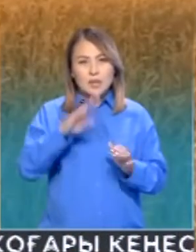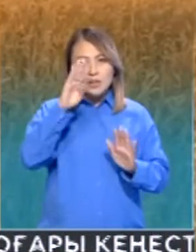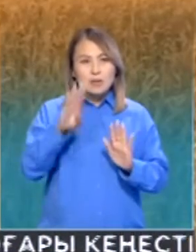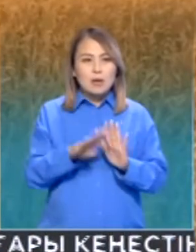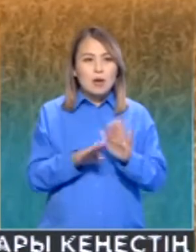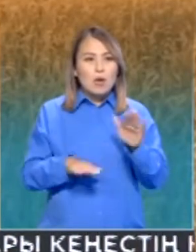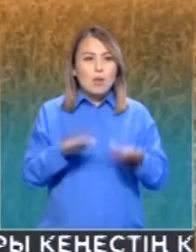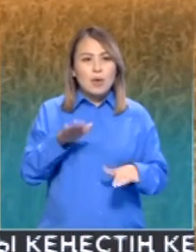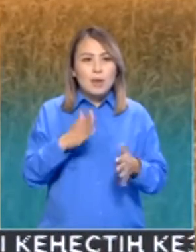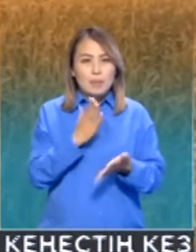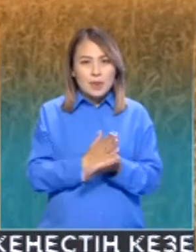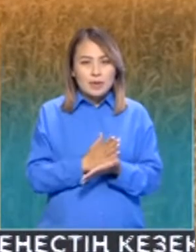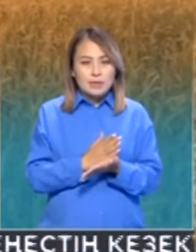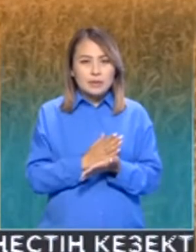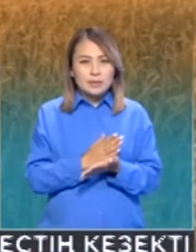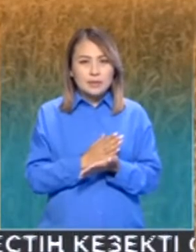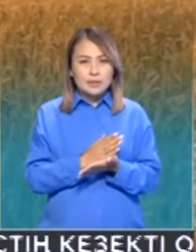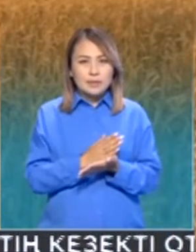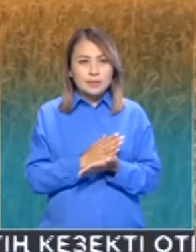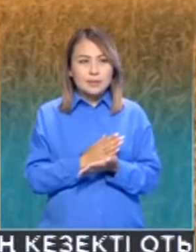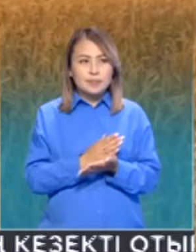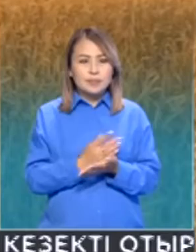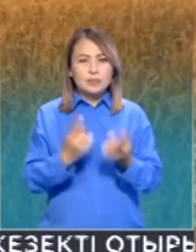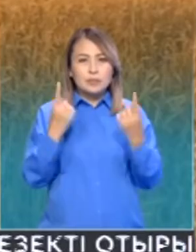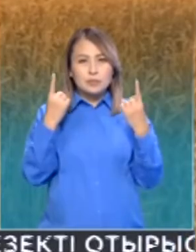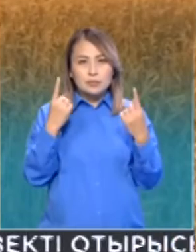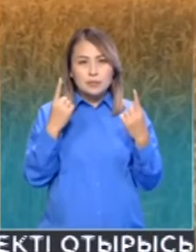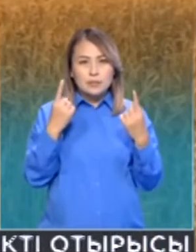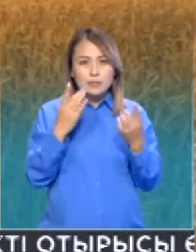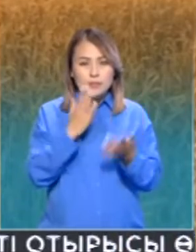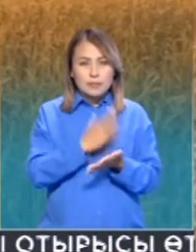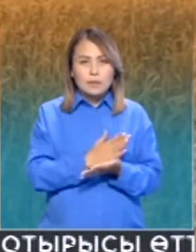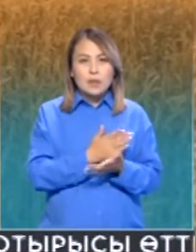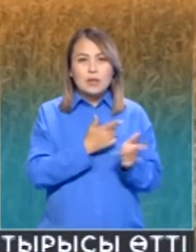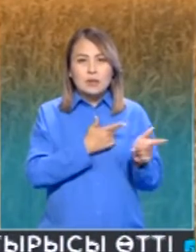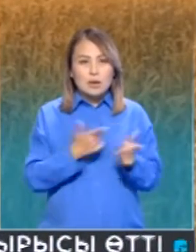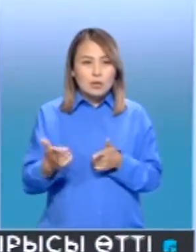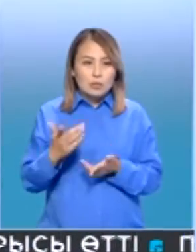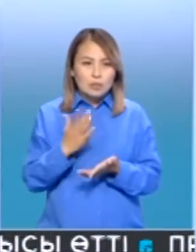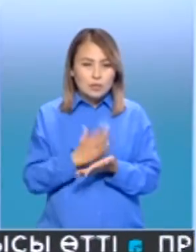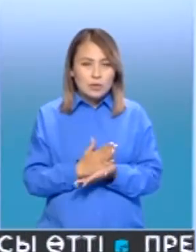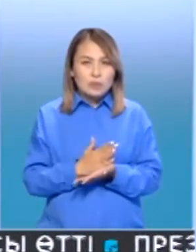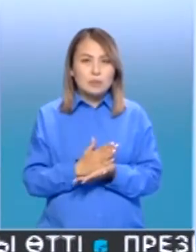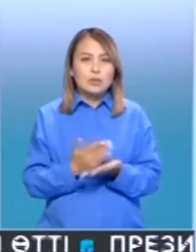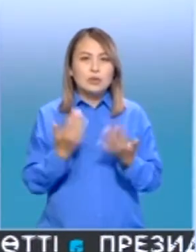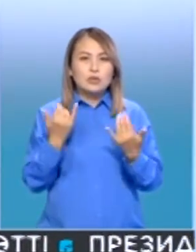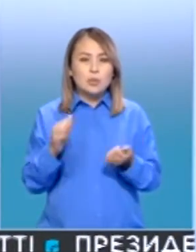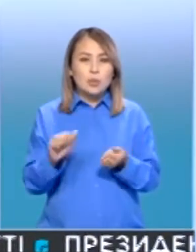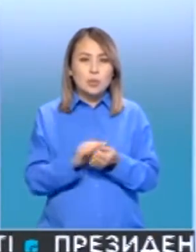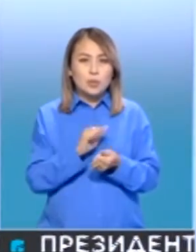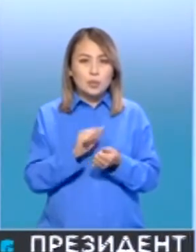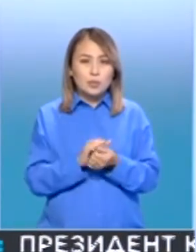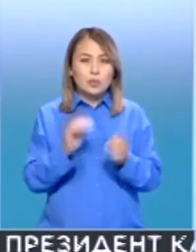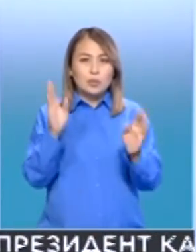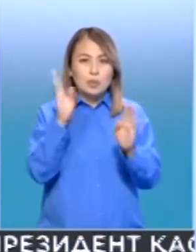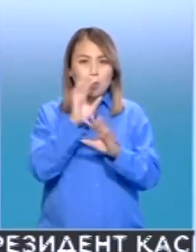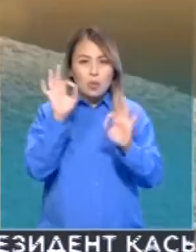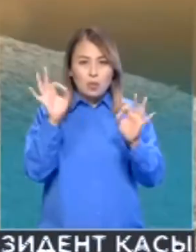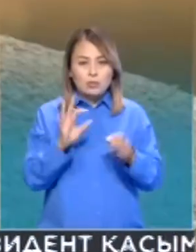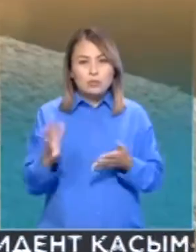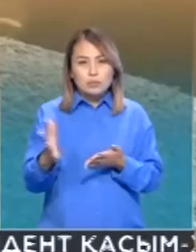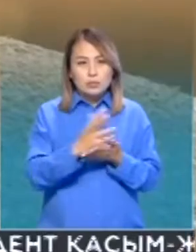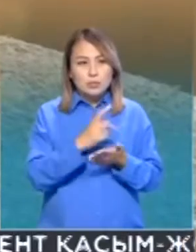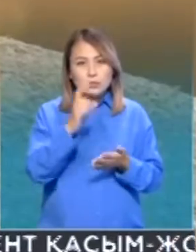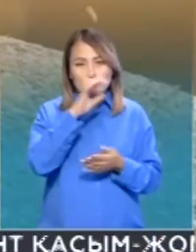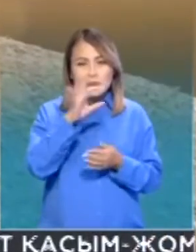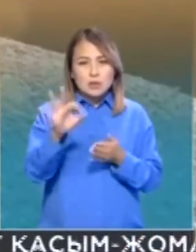бар. Бүкіл сақтайтын қоймаларымыз бар, дайындық бар, 4 элеватор дайын. Күз құрғақ болғандықтан орақ шығын аз.